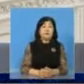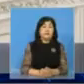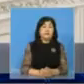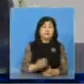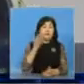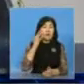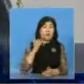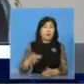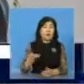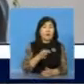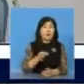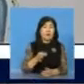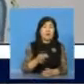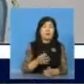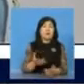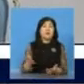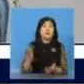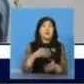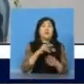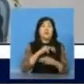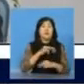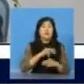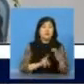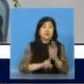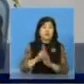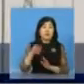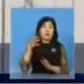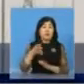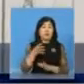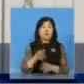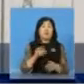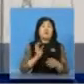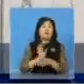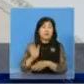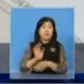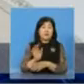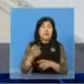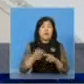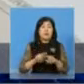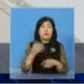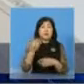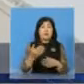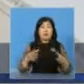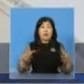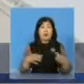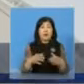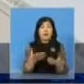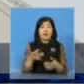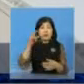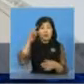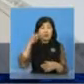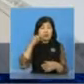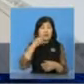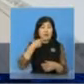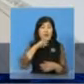Алматы облысында салған зауыттарыңыз жұмысын бастап кетті. 4000 тонна өнім де шығарды. Бұл сіздің компанияңыздың Қазақстан